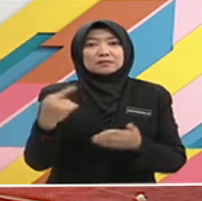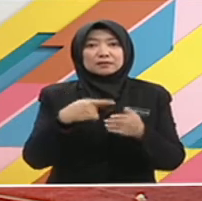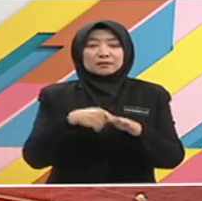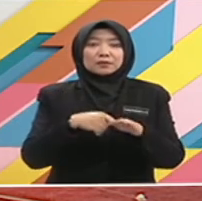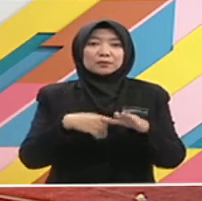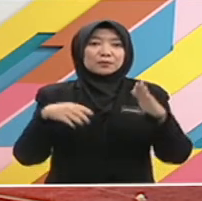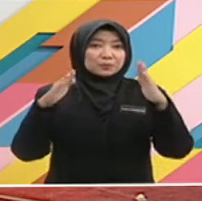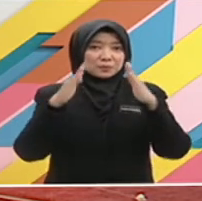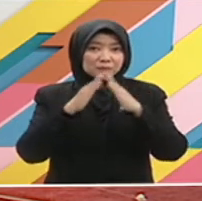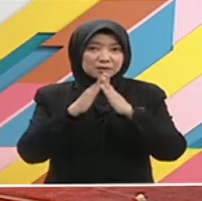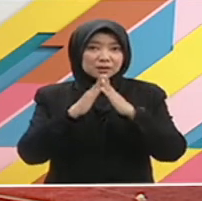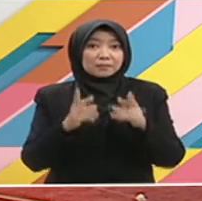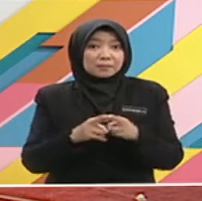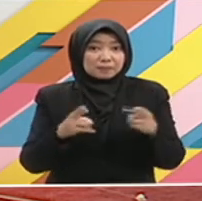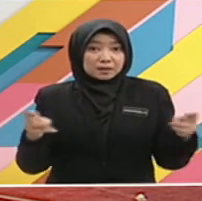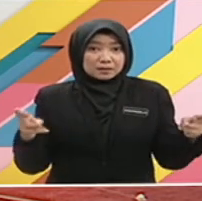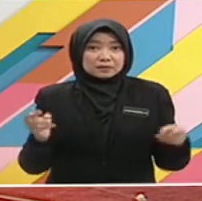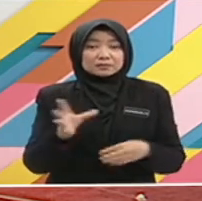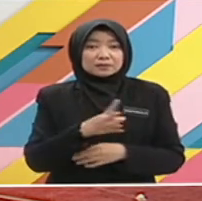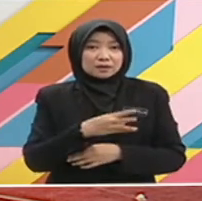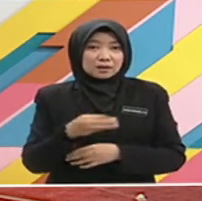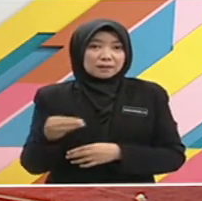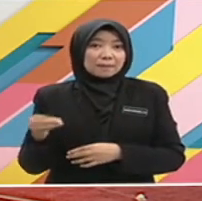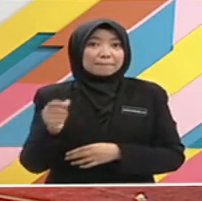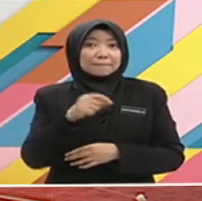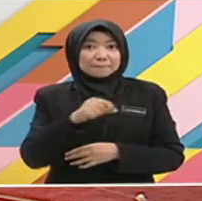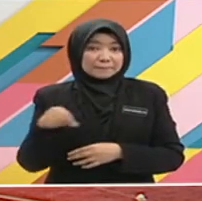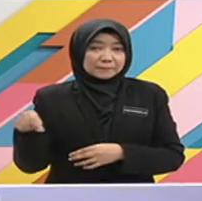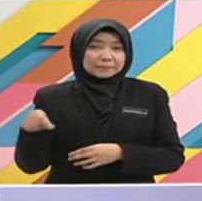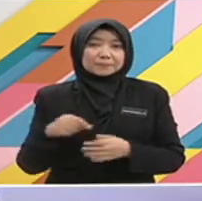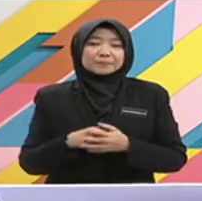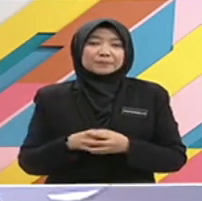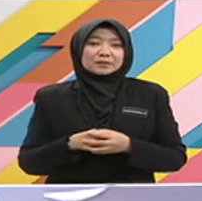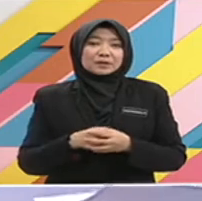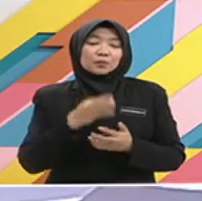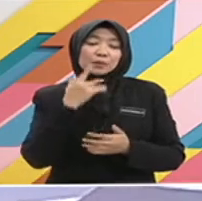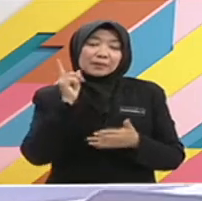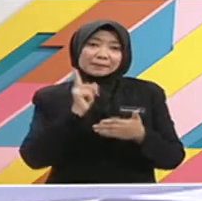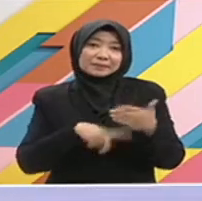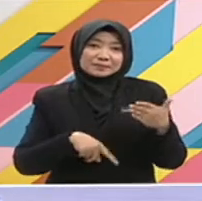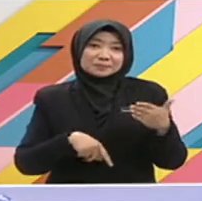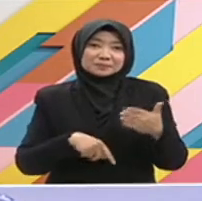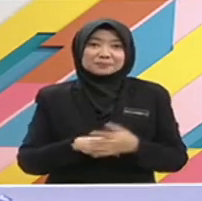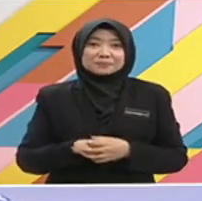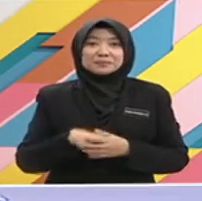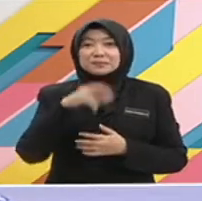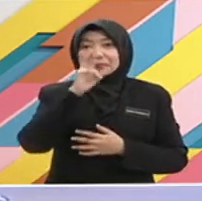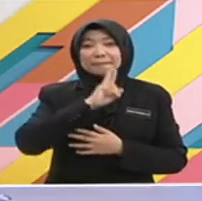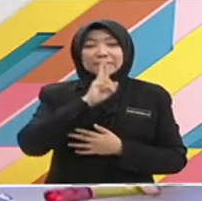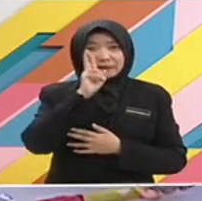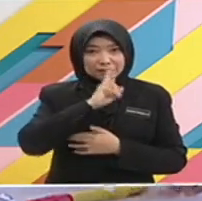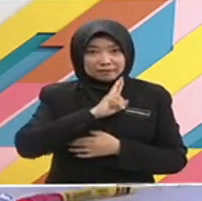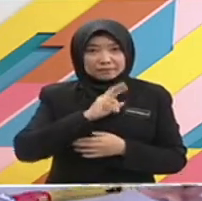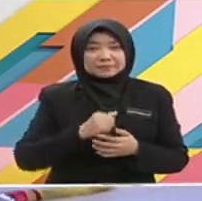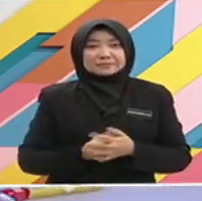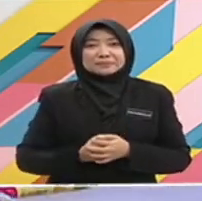Pembaris dan juga pen penanda. Baik. Mira nak warna apa? Saya nak warna merah. Merah. Okey, saya